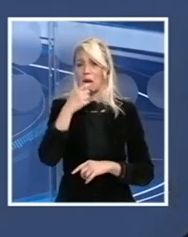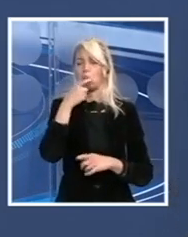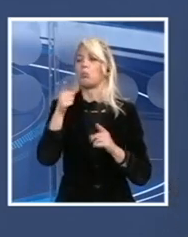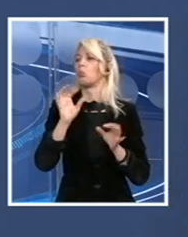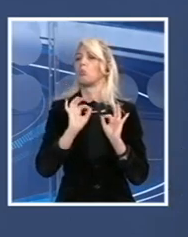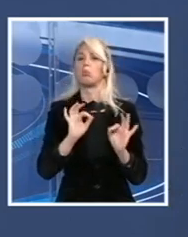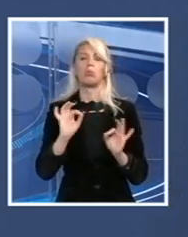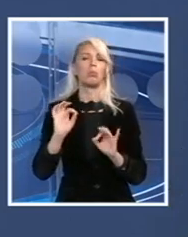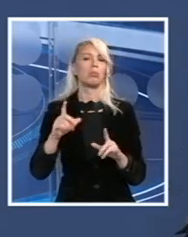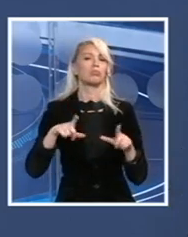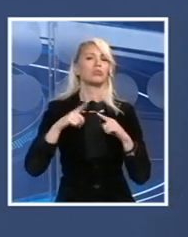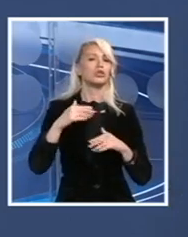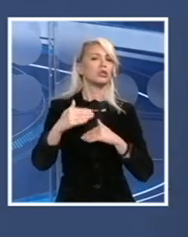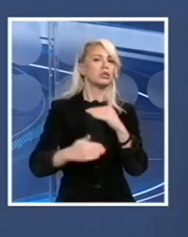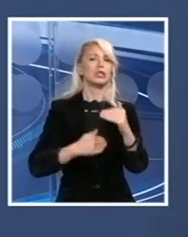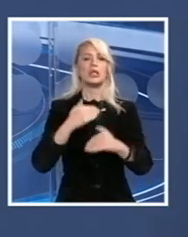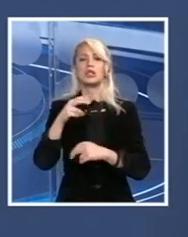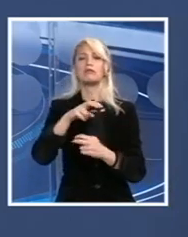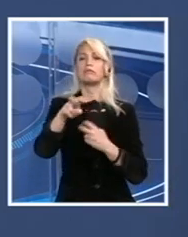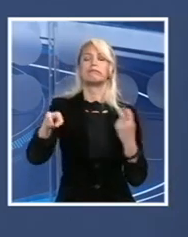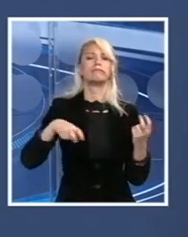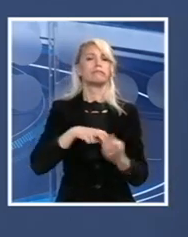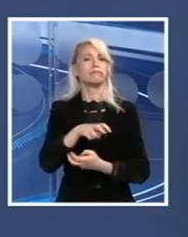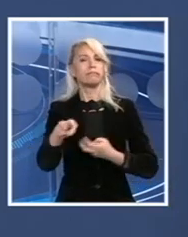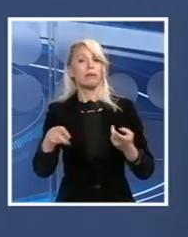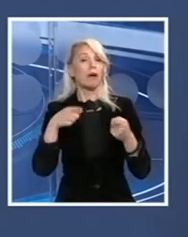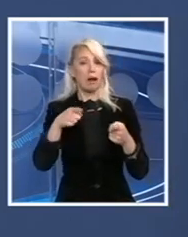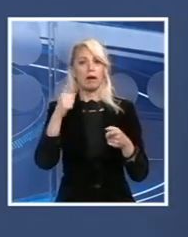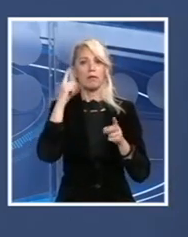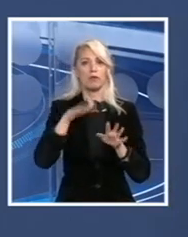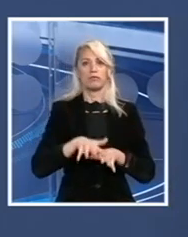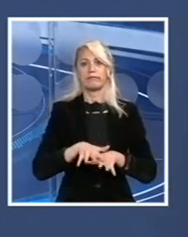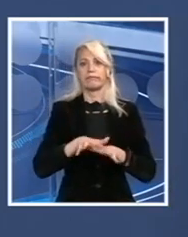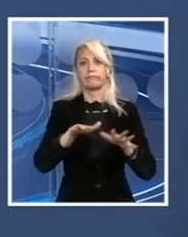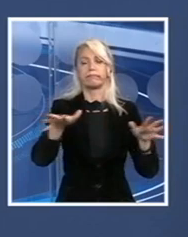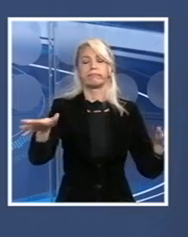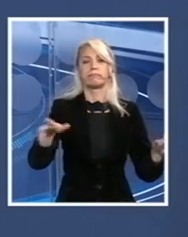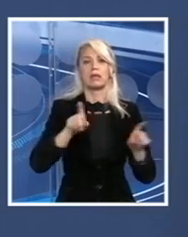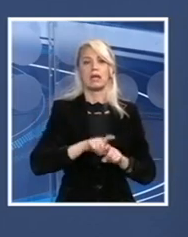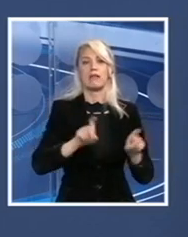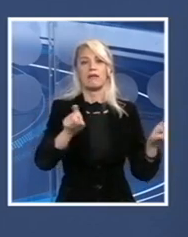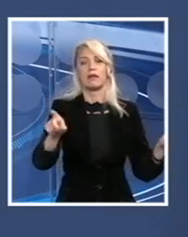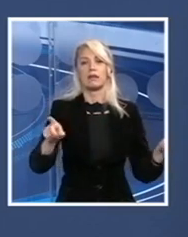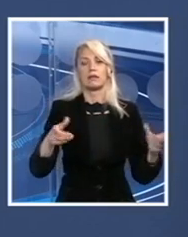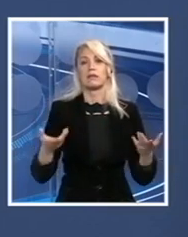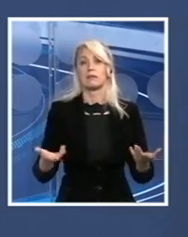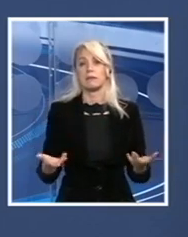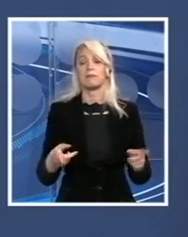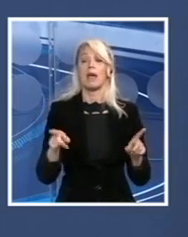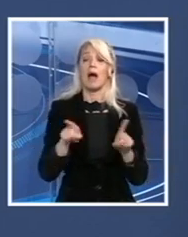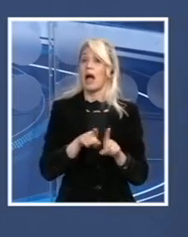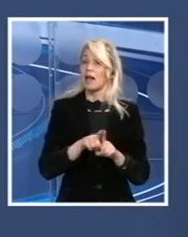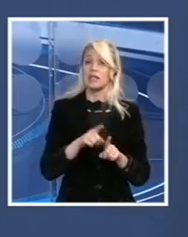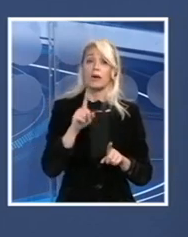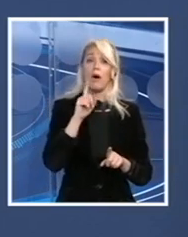bezbedno po svom mišljenju kreće i može da oko sebe širi infekciju. Takođe, lažno